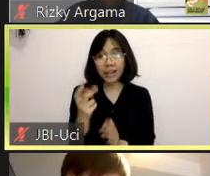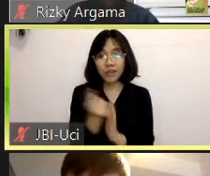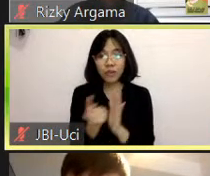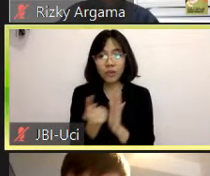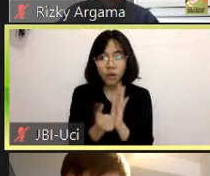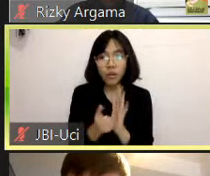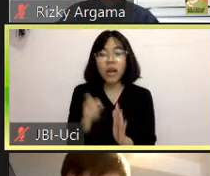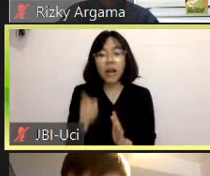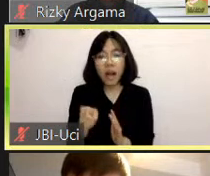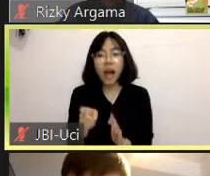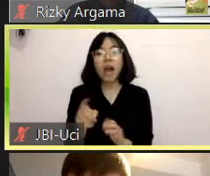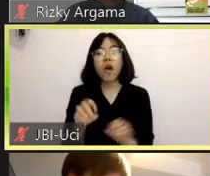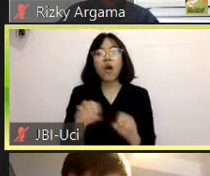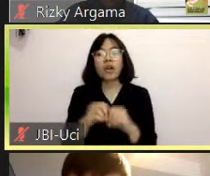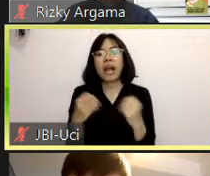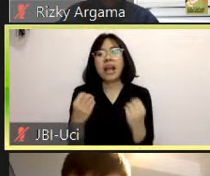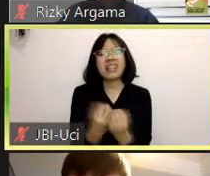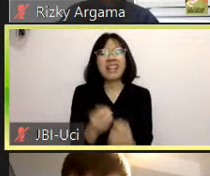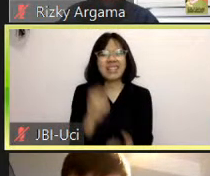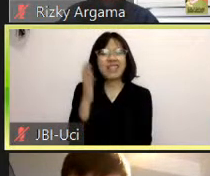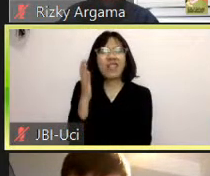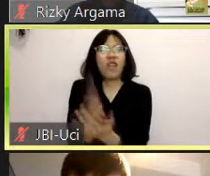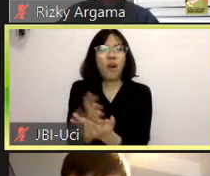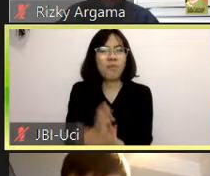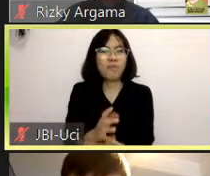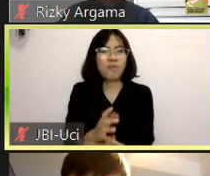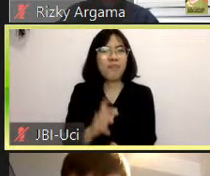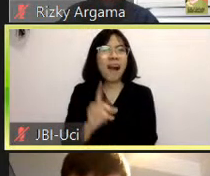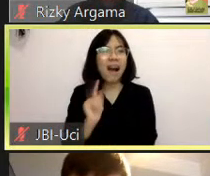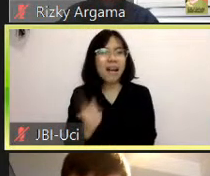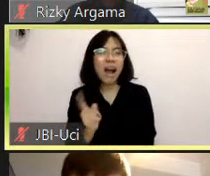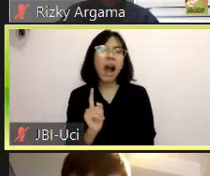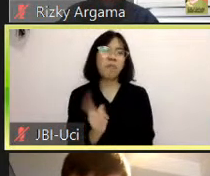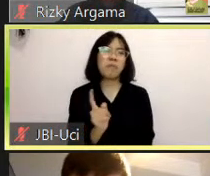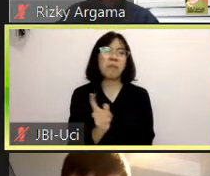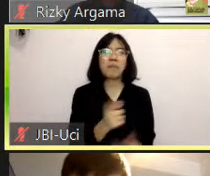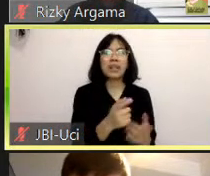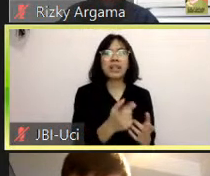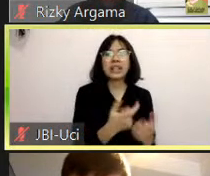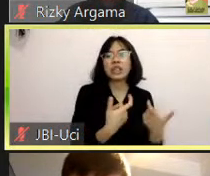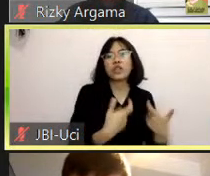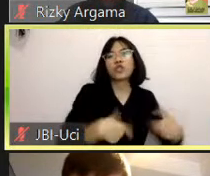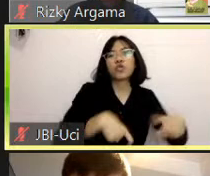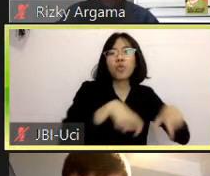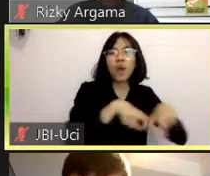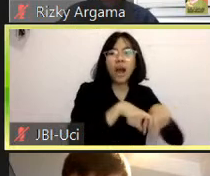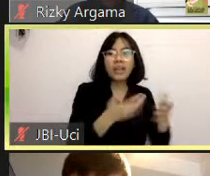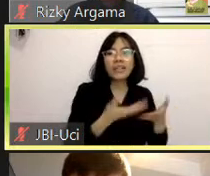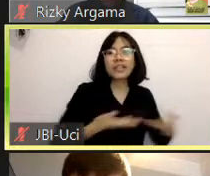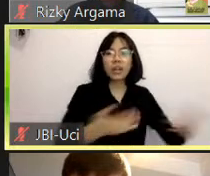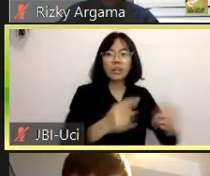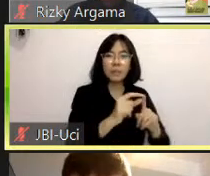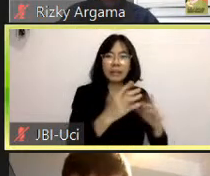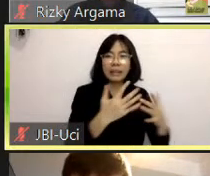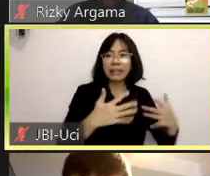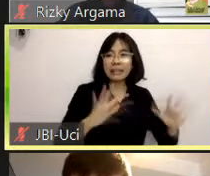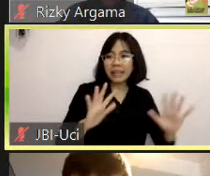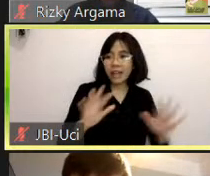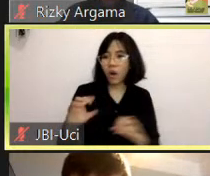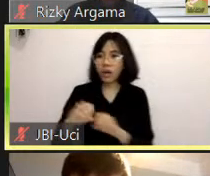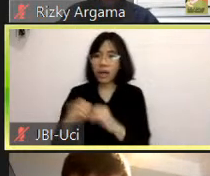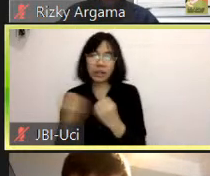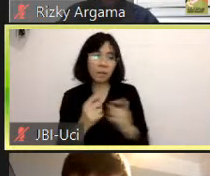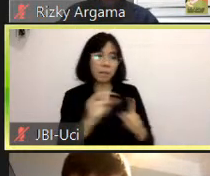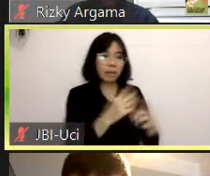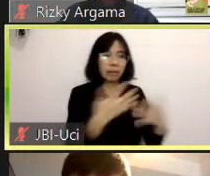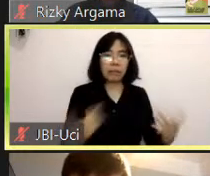Organisasi yang dilarang karena tidak sesuai dengan asas tunggal Pancasila. Kemudian